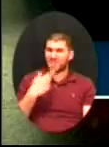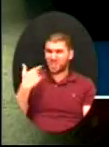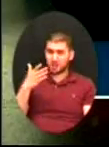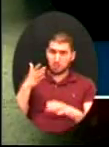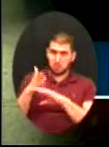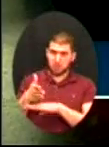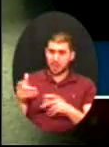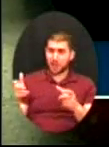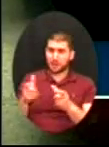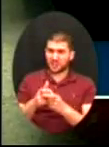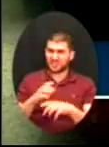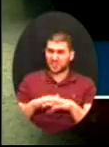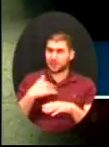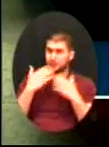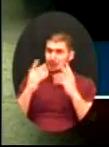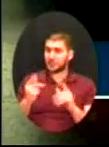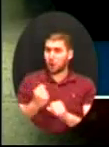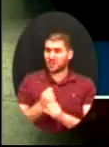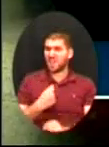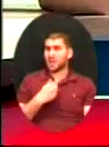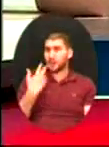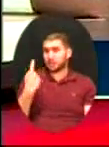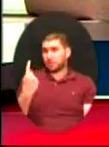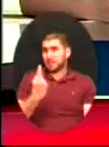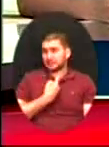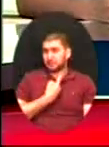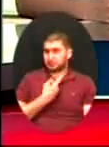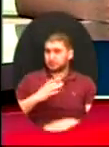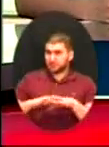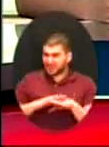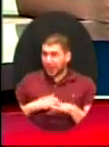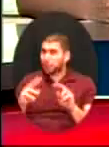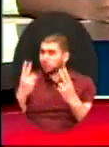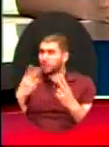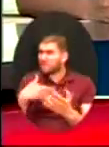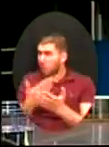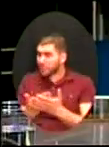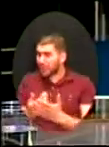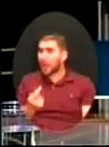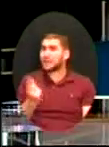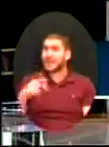למחלקה לתיאום טיולים, סליחה. בואי אני אסביר איך זה עובד, כי אני הייתי שם, רגע. זה שוב וולנטרי.